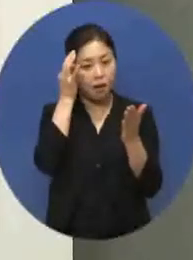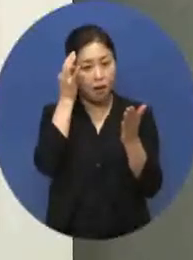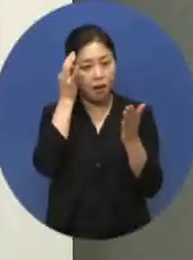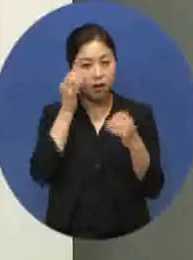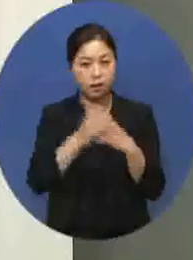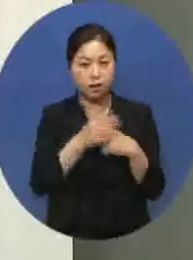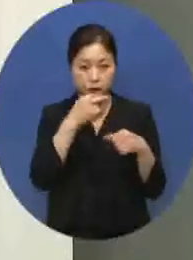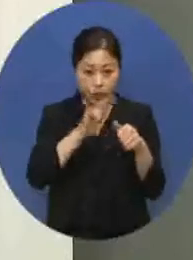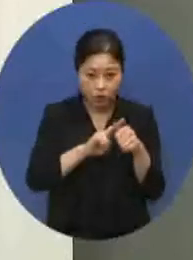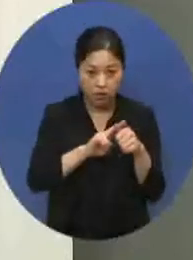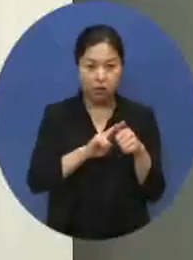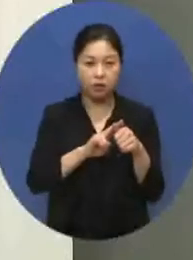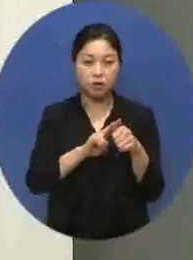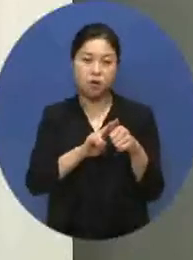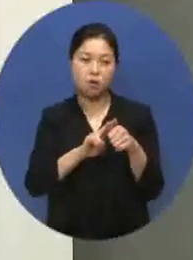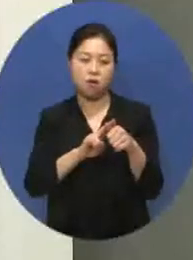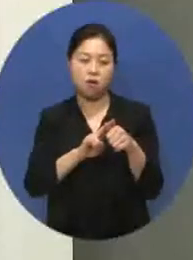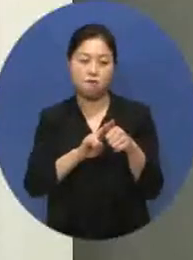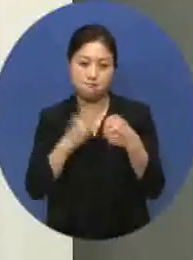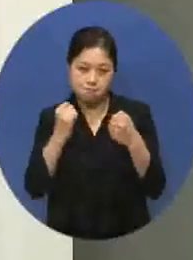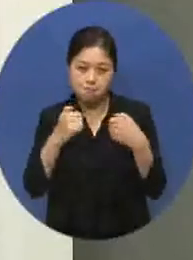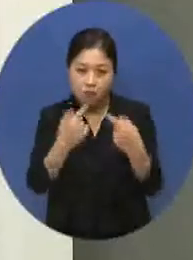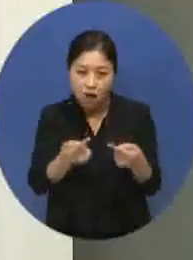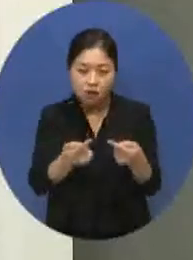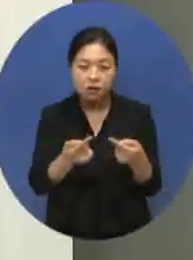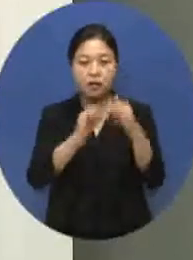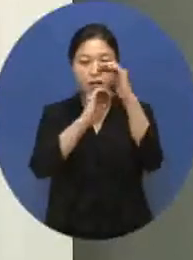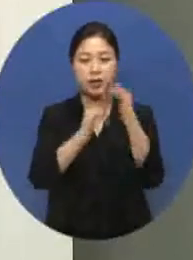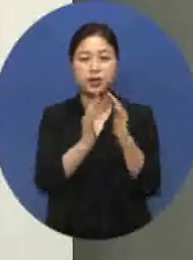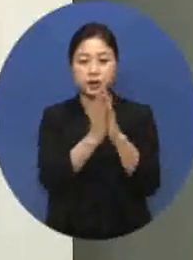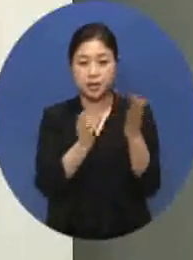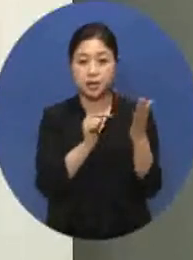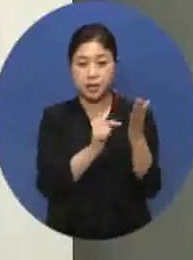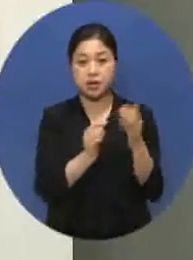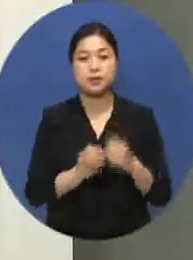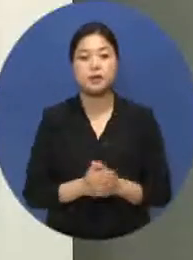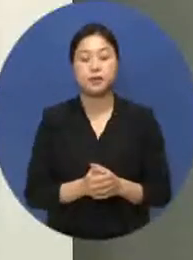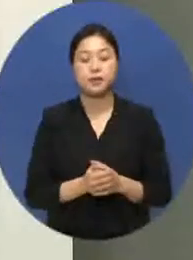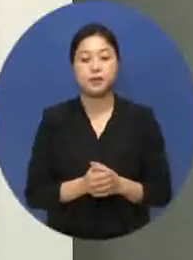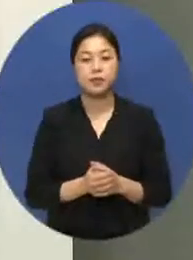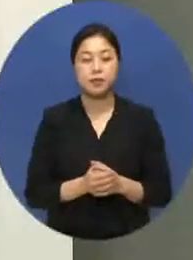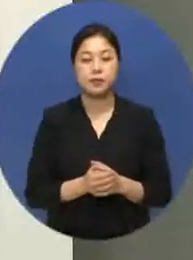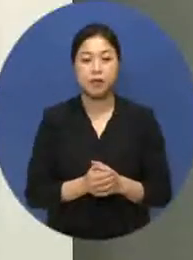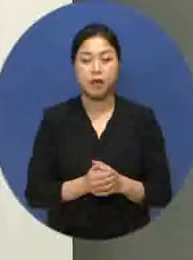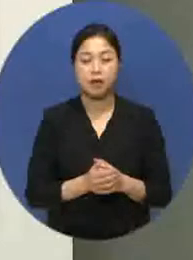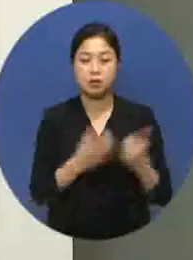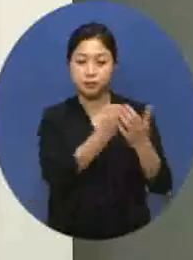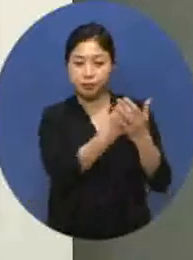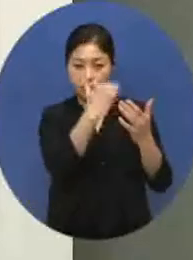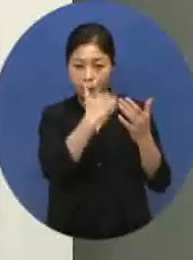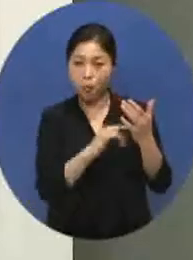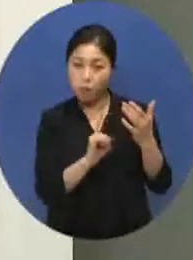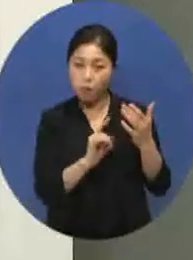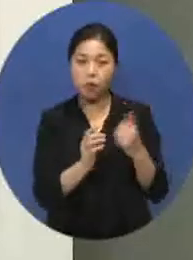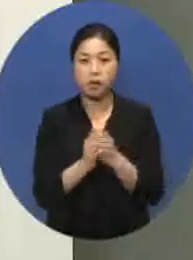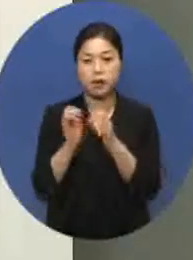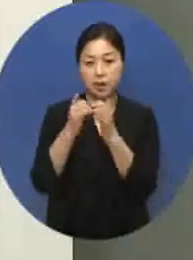도전과 응전 이런 내용의 책이었는데 거기에서 소개된 것으로 보면은